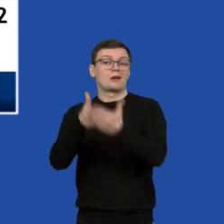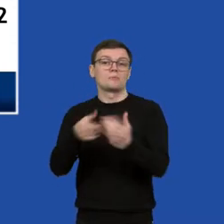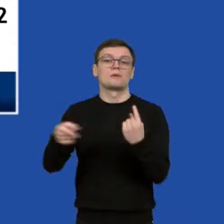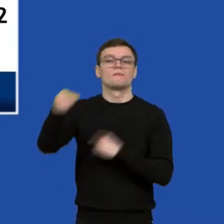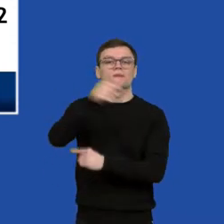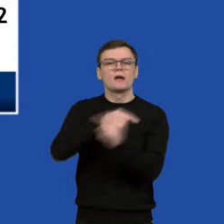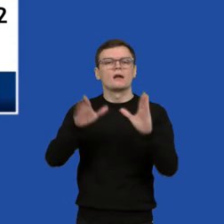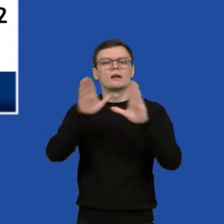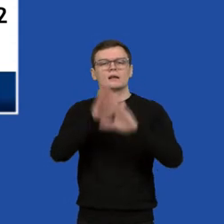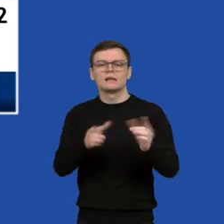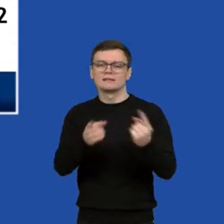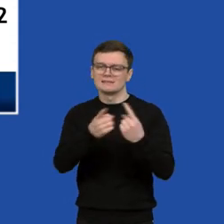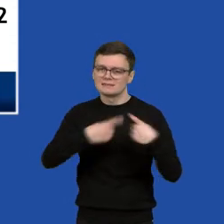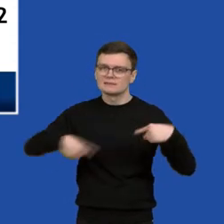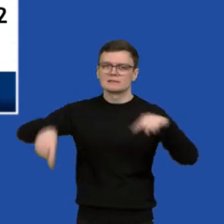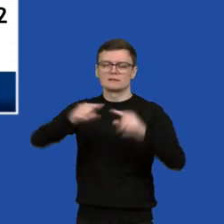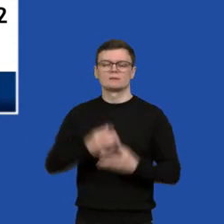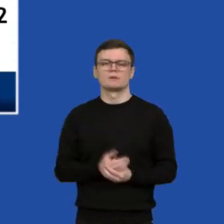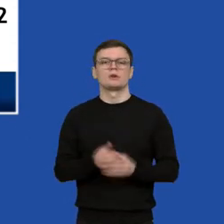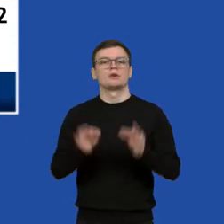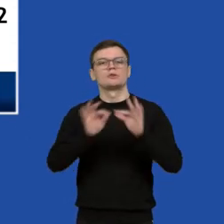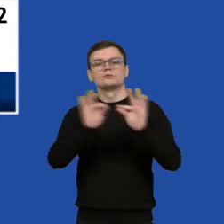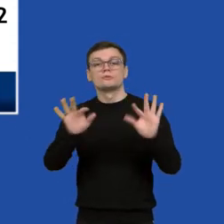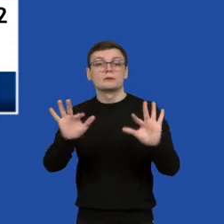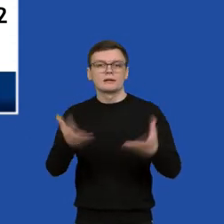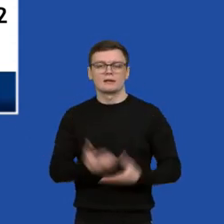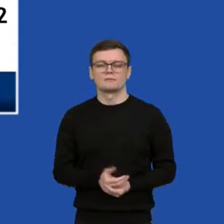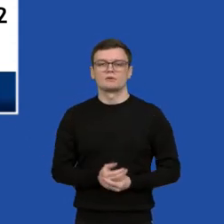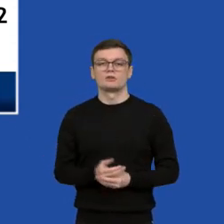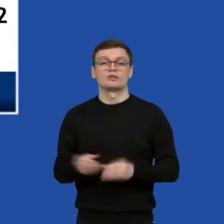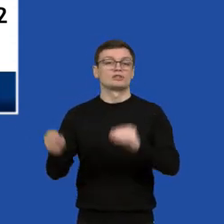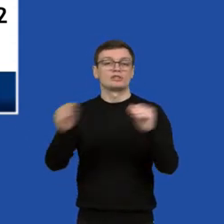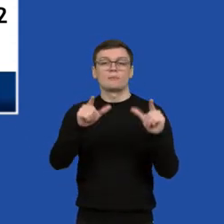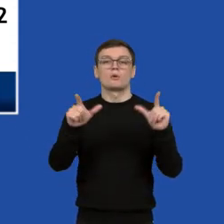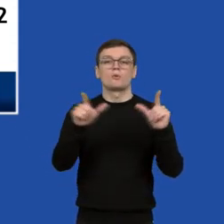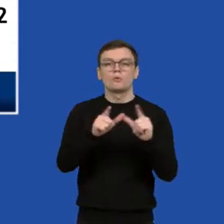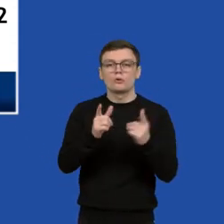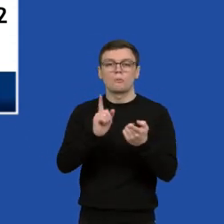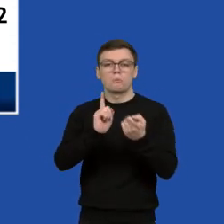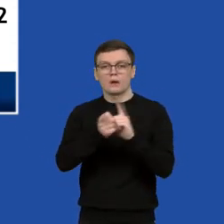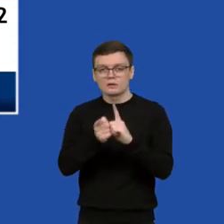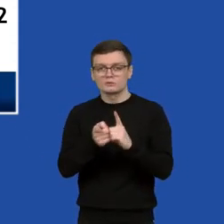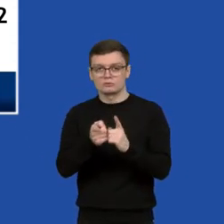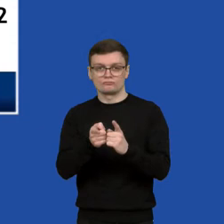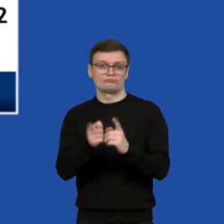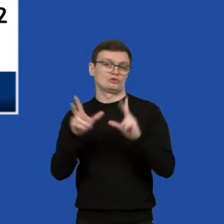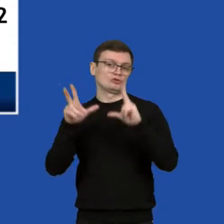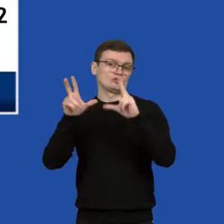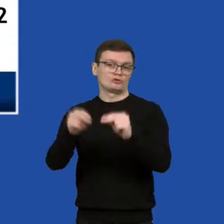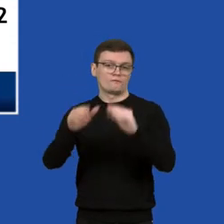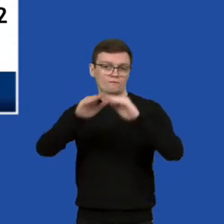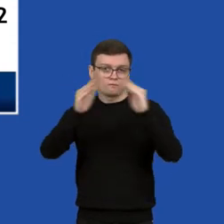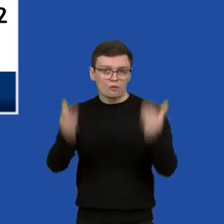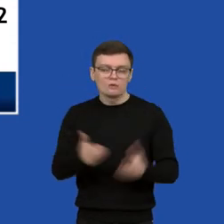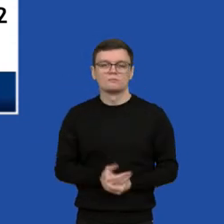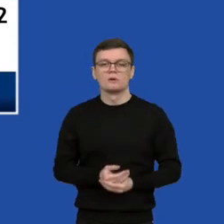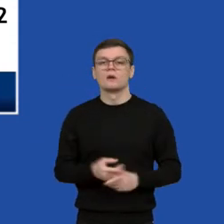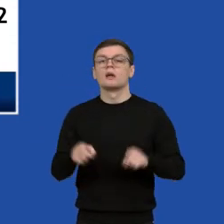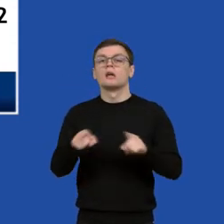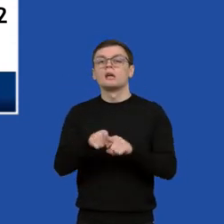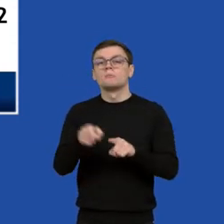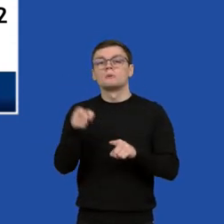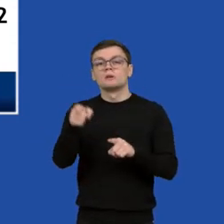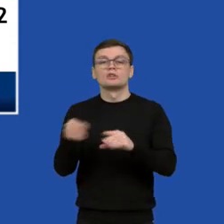yra siūlomos priemonės per Invega, Žemės ūkio paskolų garantijų fondą, ir tam tikros priemonės žemės ūkiui, kurios